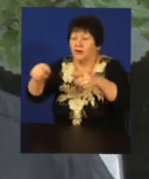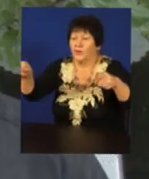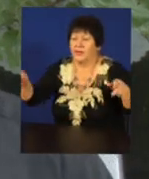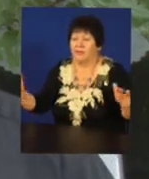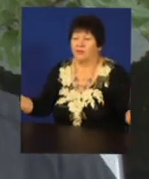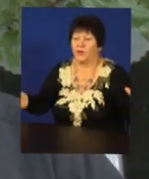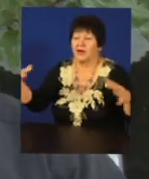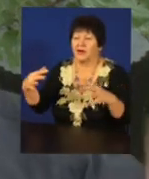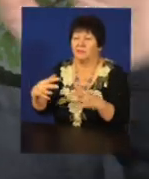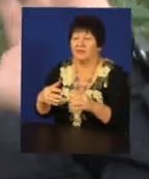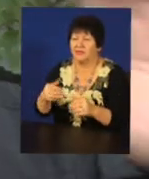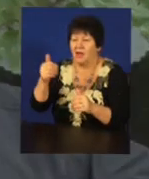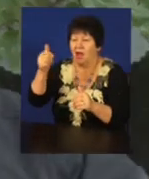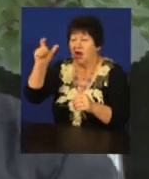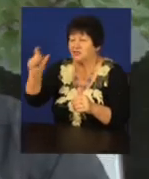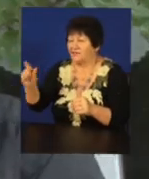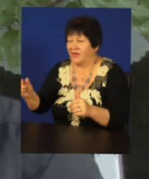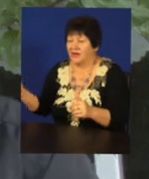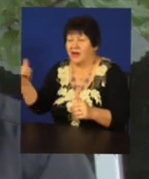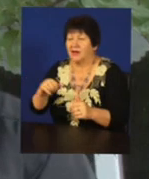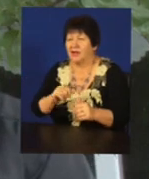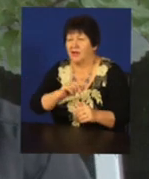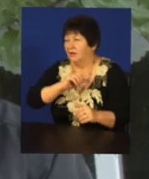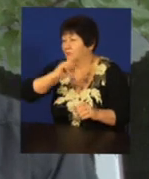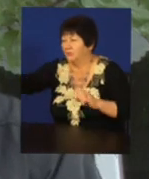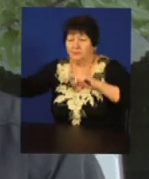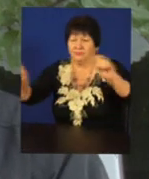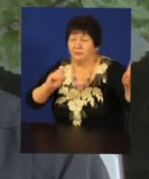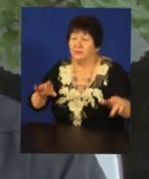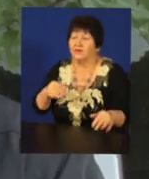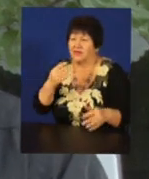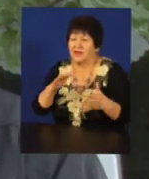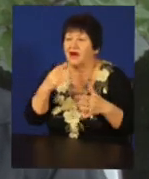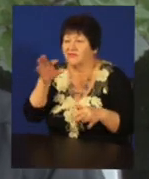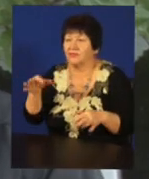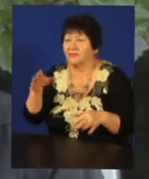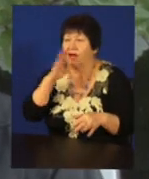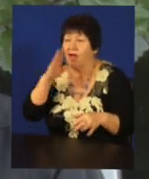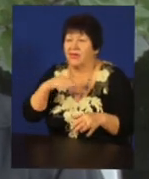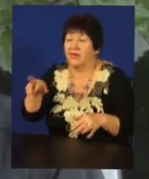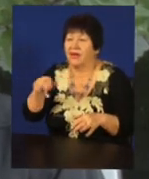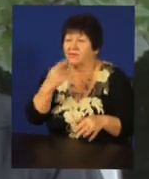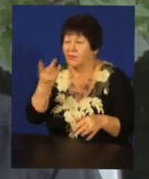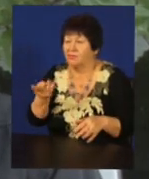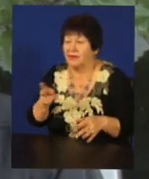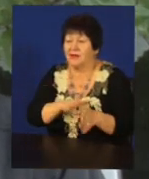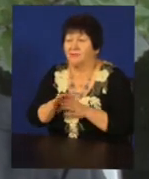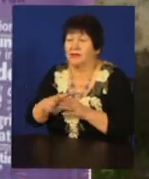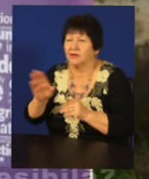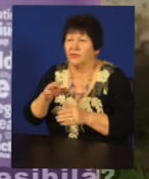nu-i grămădit și fiecare, duci și zvârle. Și când plouă, ia ca iazul, l-ați văzut, el e plin cu sticle, cu deșeuri, cu